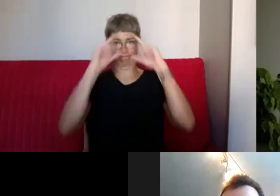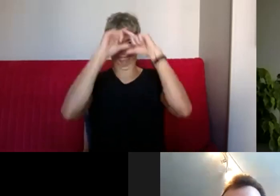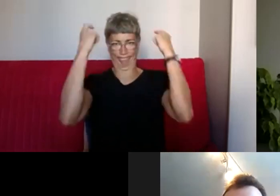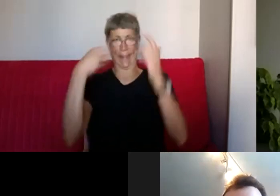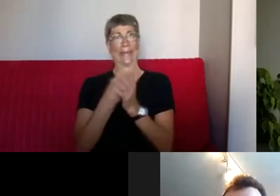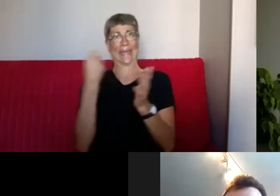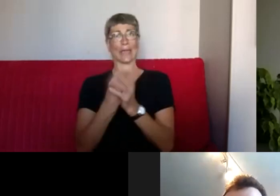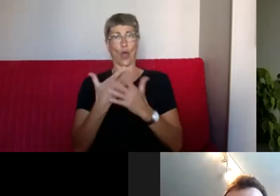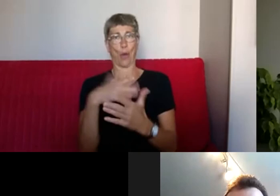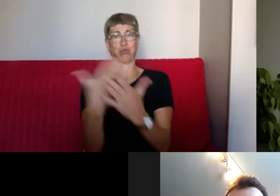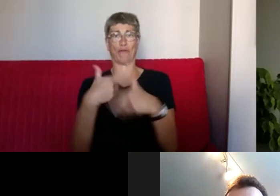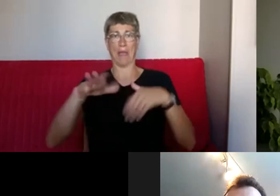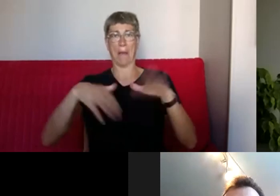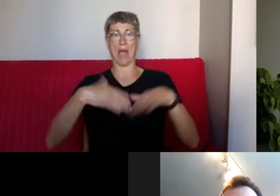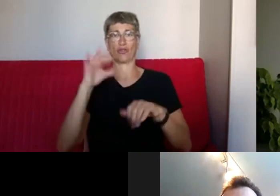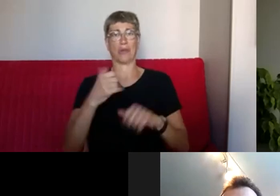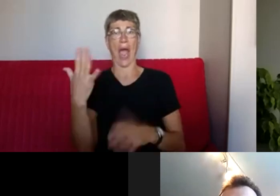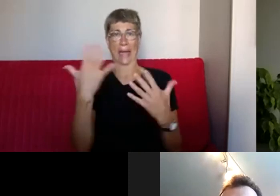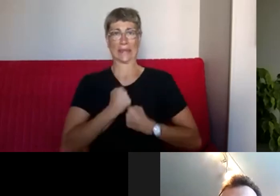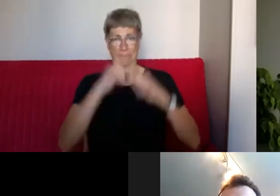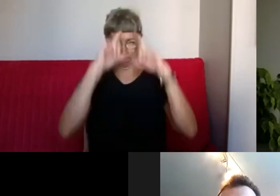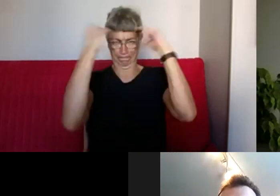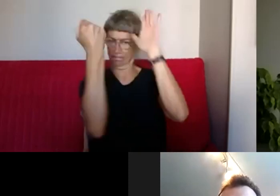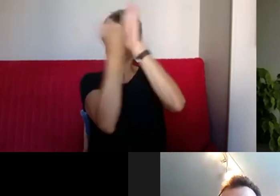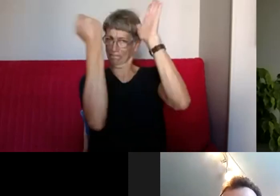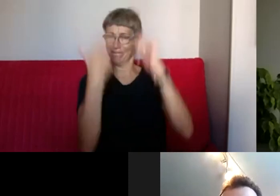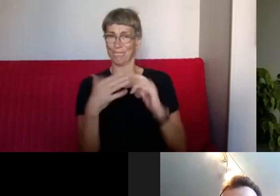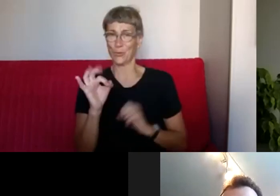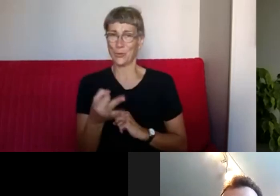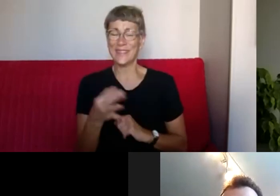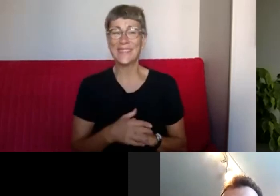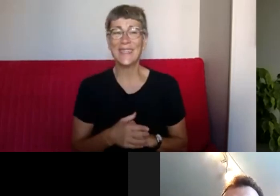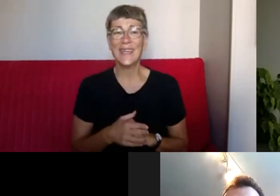indicateur, ça marche, ça c'est clair. Et le fait est que c'est